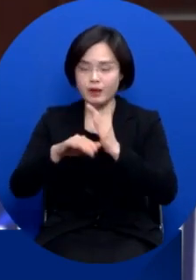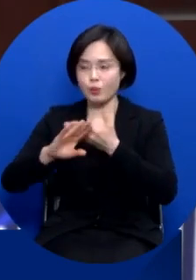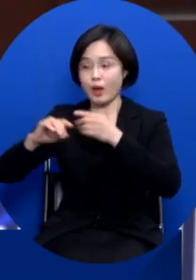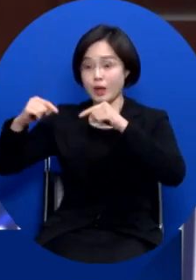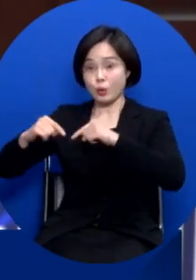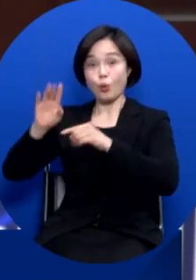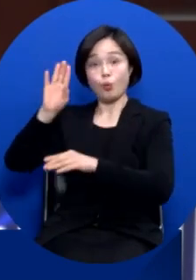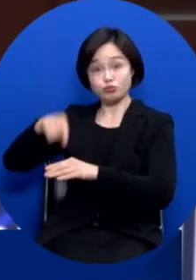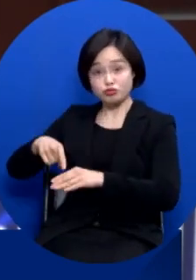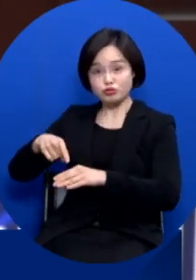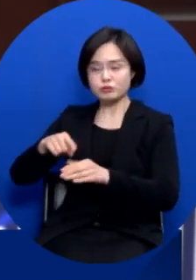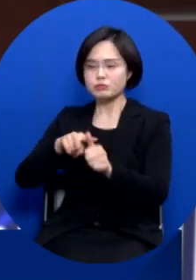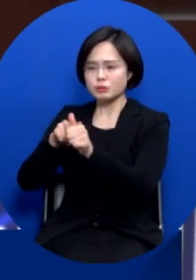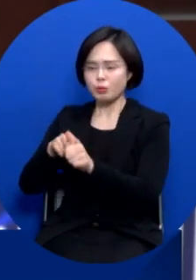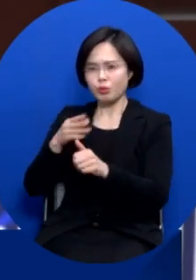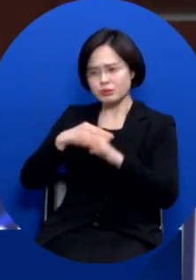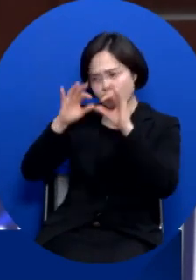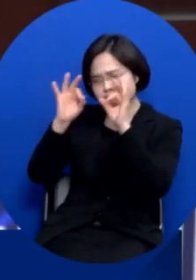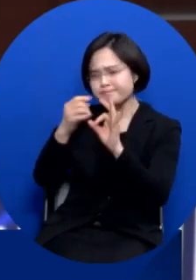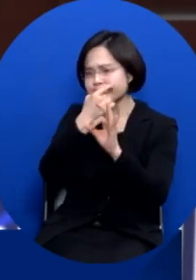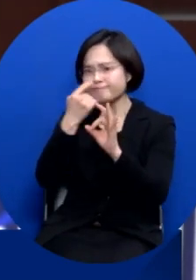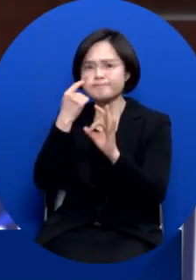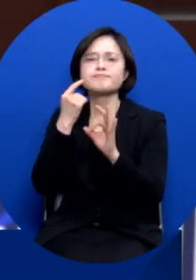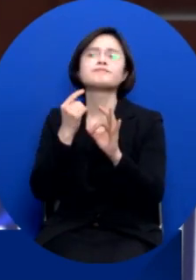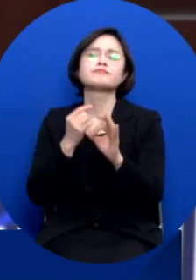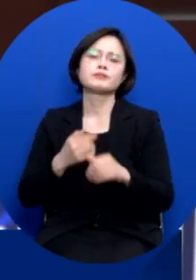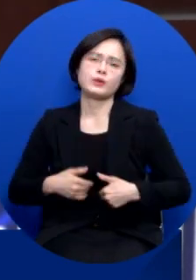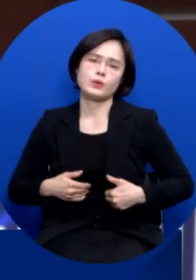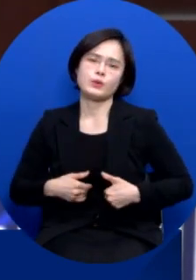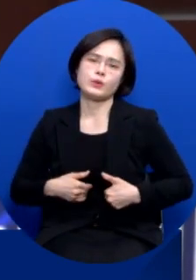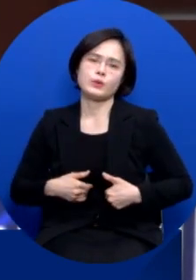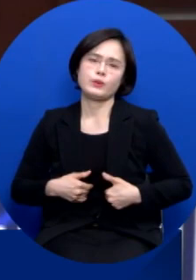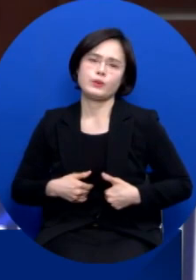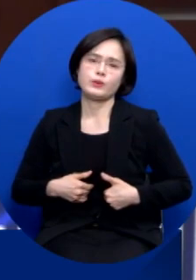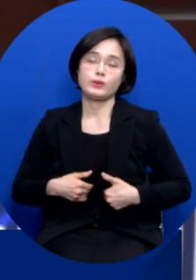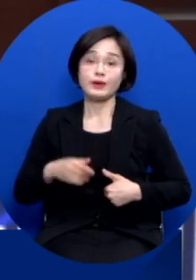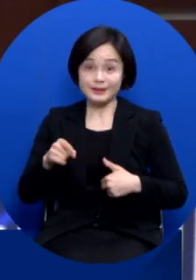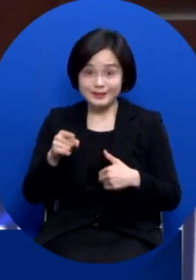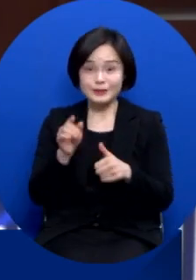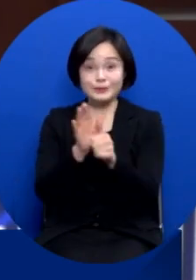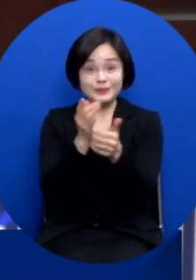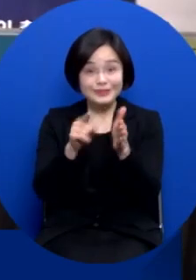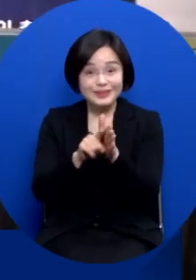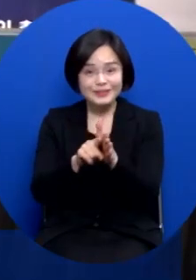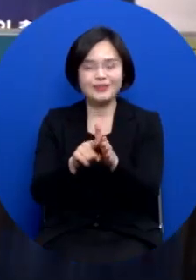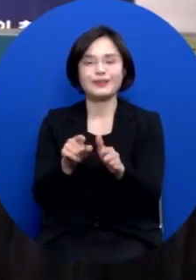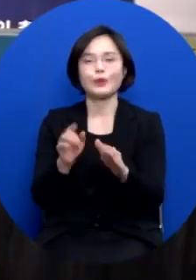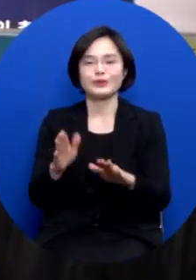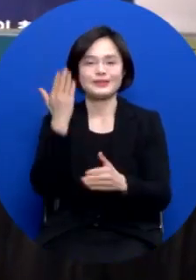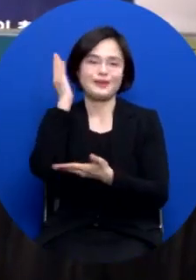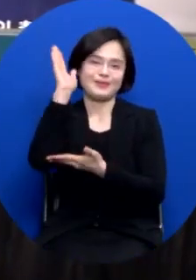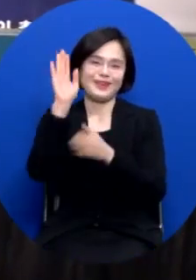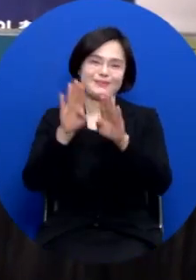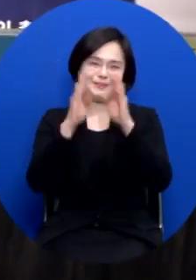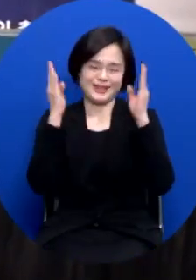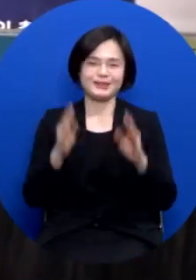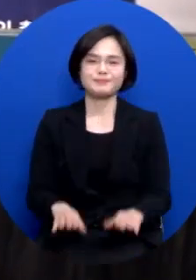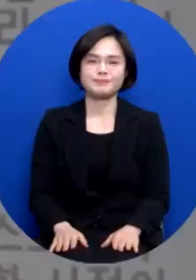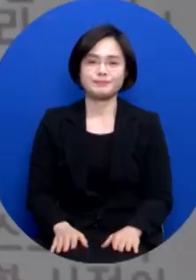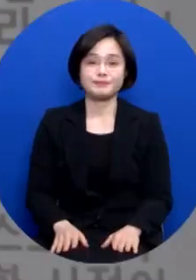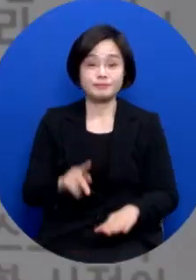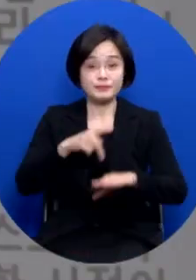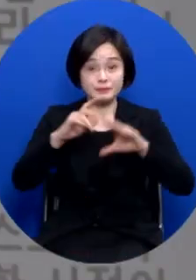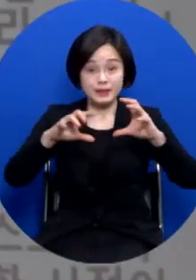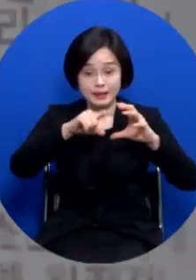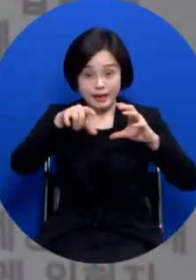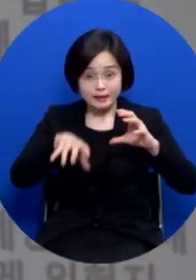정보를 잘 참고를 하시는 게 좋을 것 같아서 이렇게 이런 세미나를 하게 되었습니다. 현재 필리핀은 약